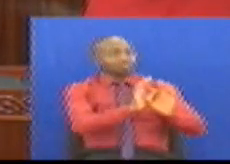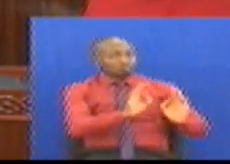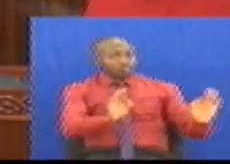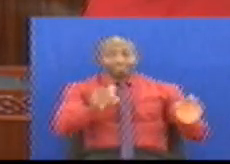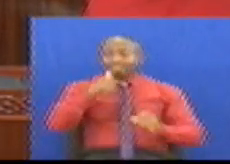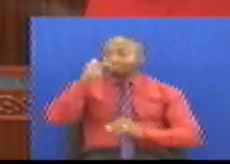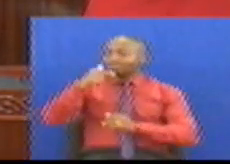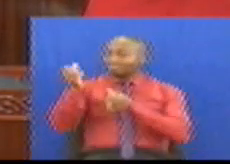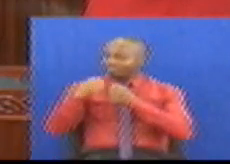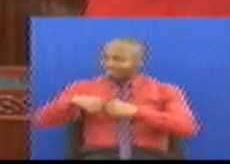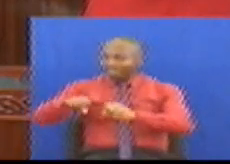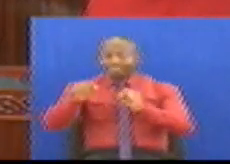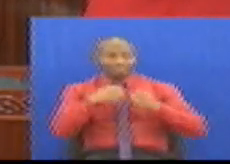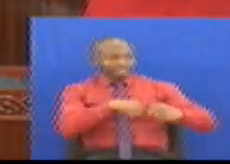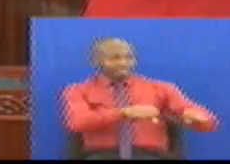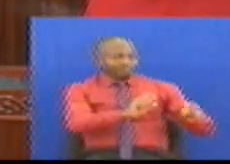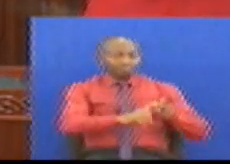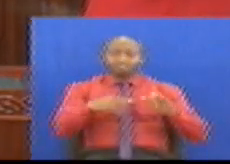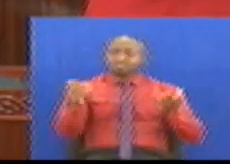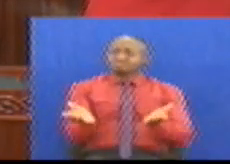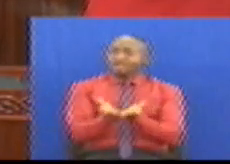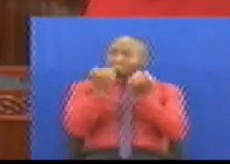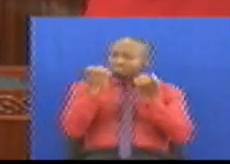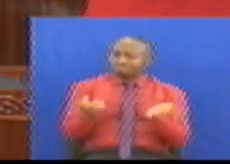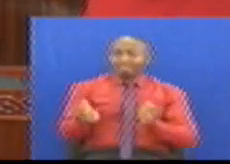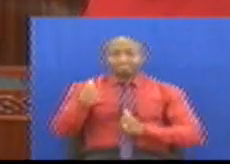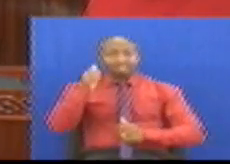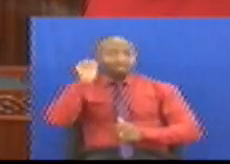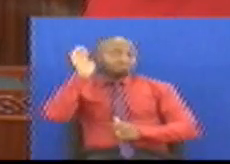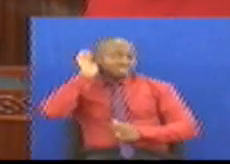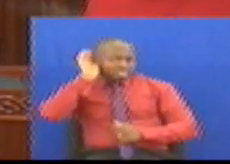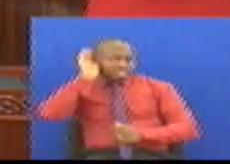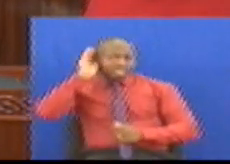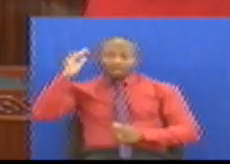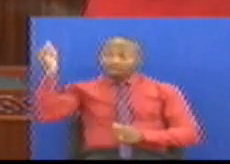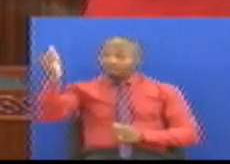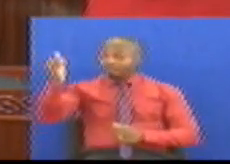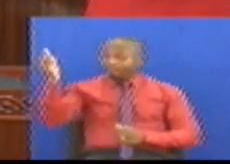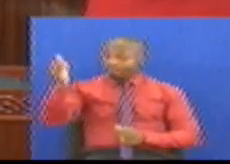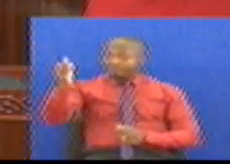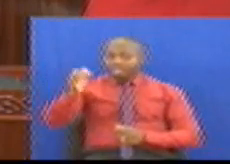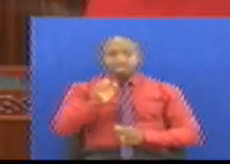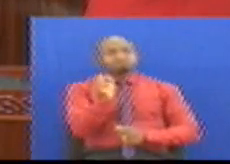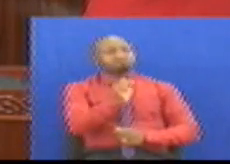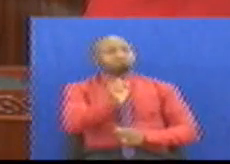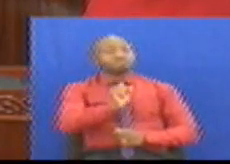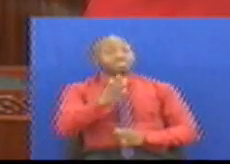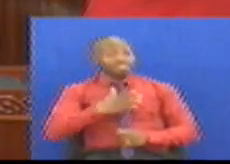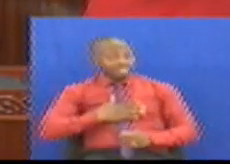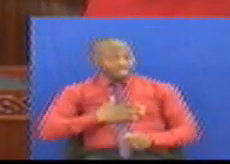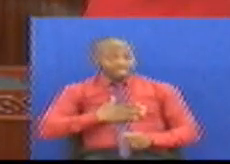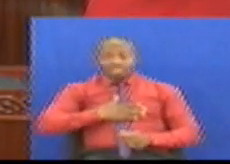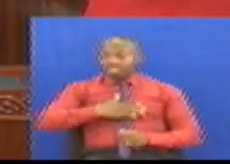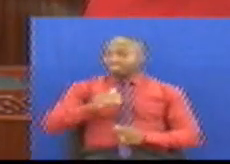TAMISEMI. Ni bahati mbaya tu kwamba jana nilisikiliza hotuba ya mzee wangu mzee